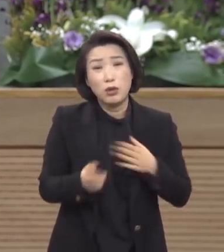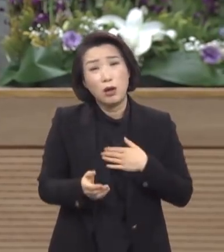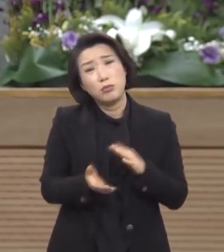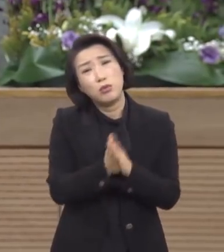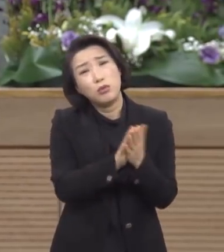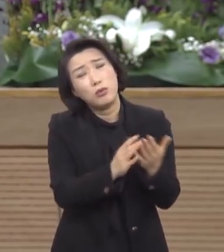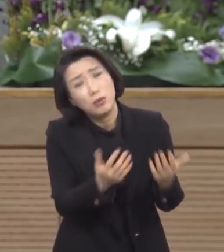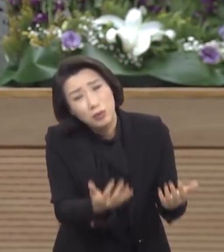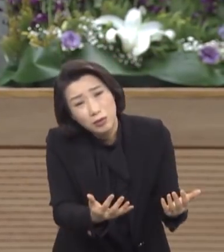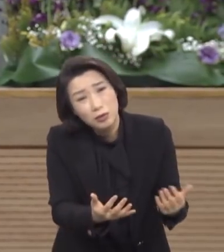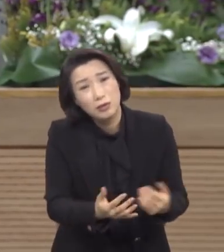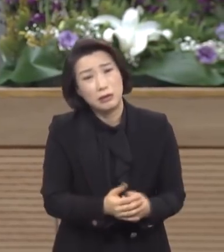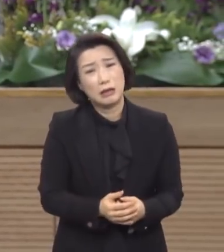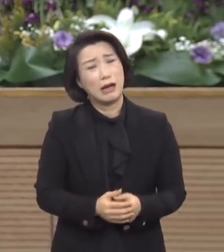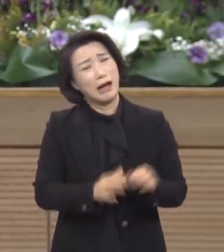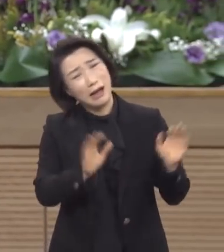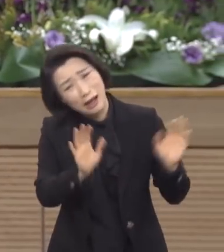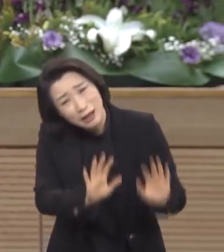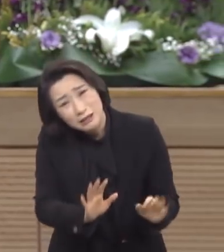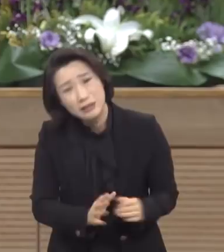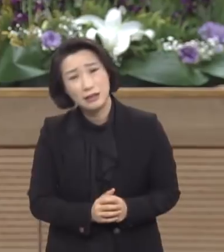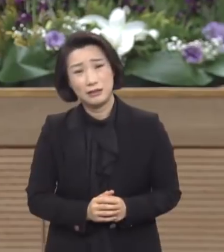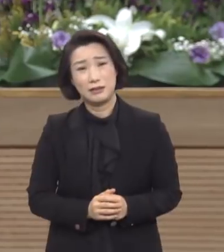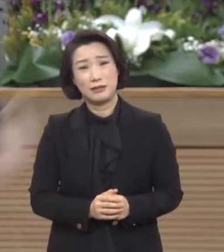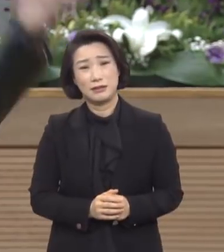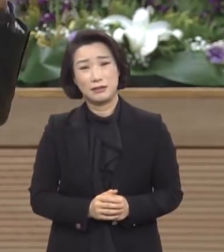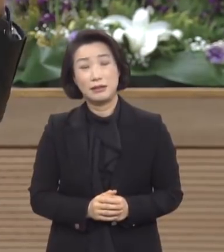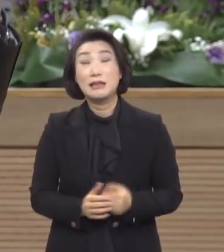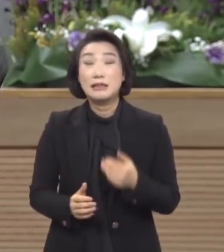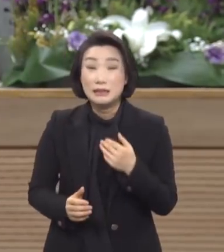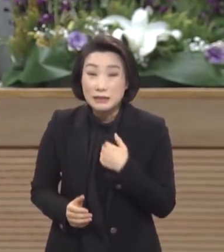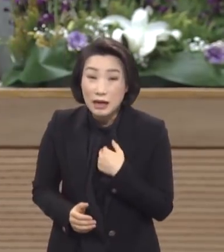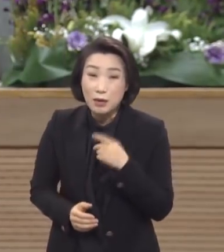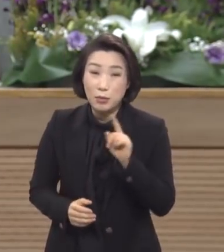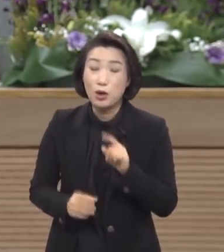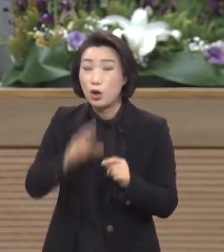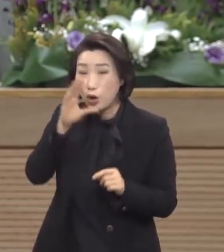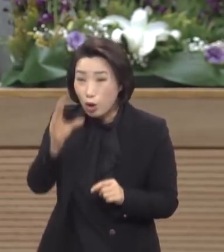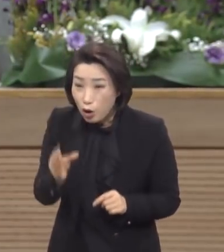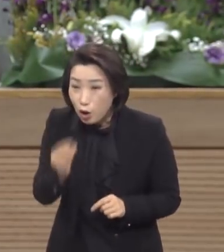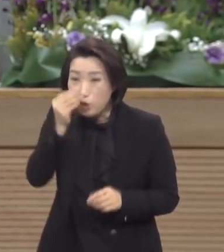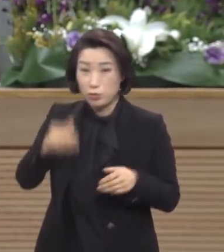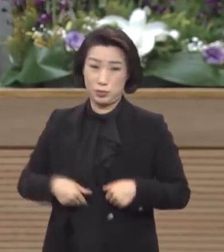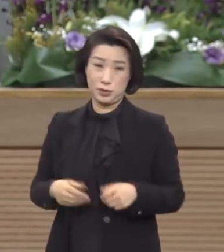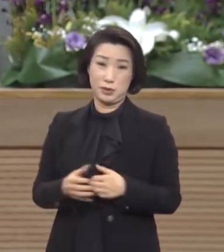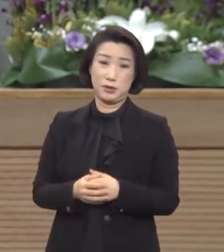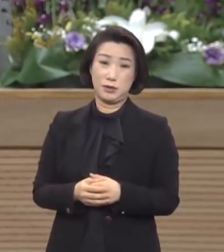가는 거야? 아니다. 내게는 거룩해야 된다.